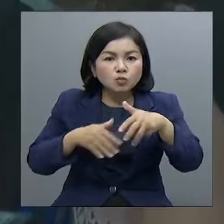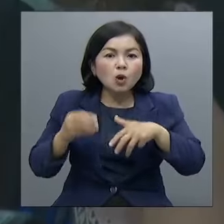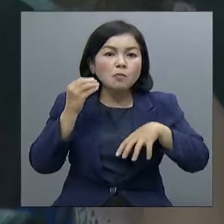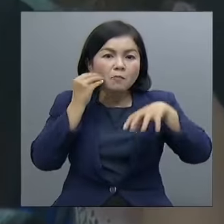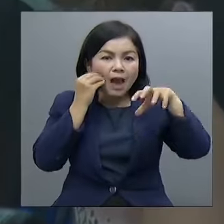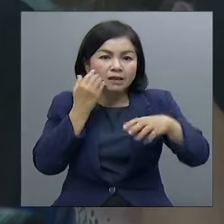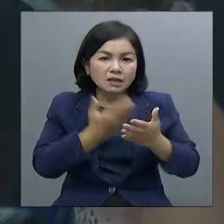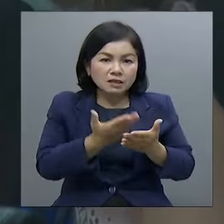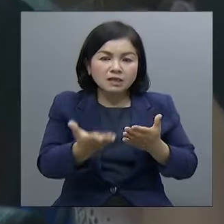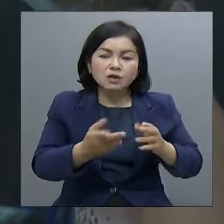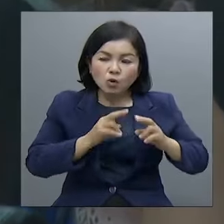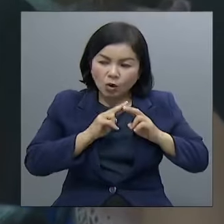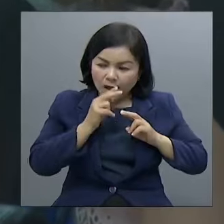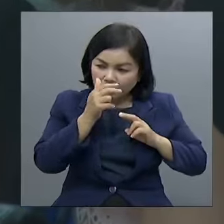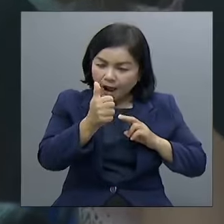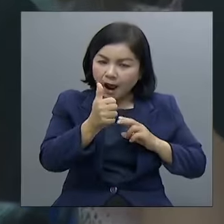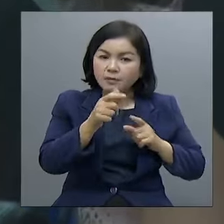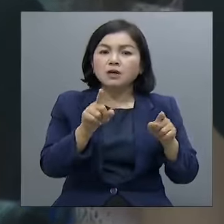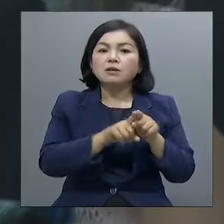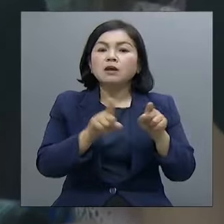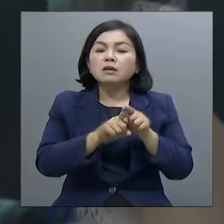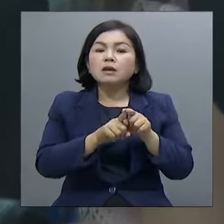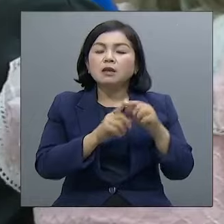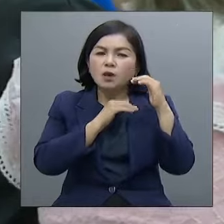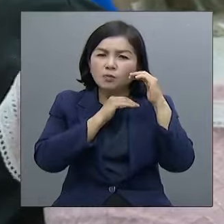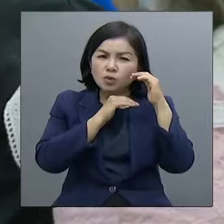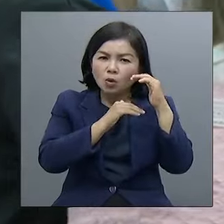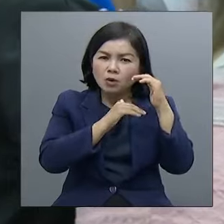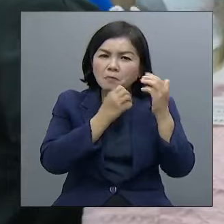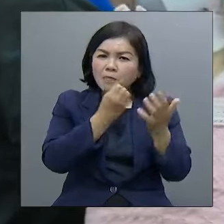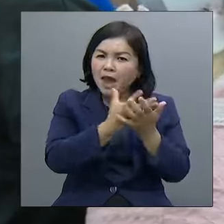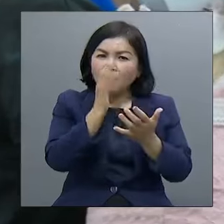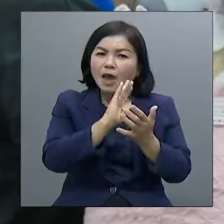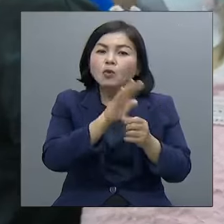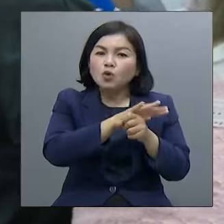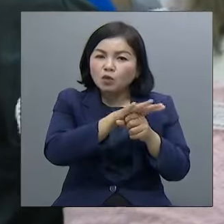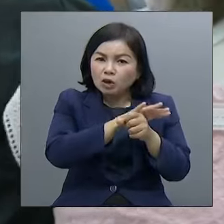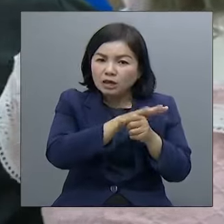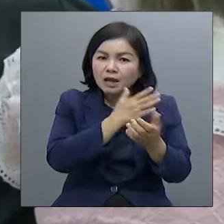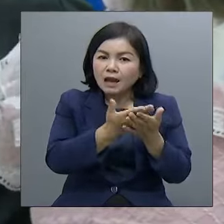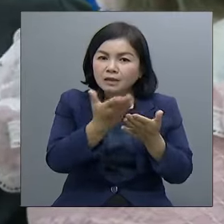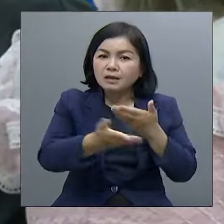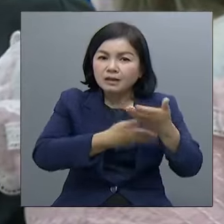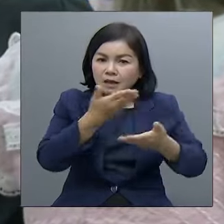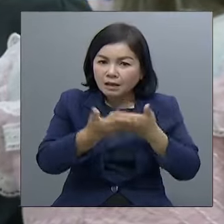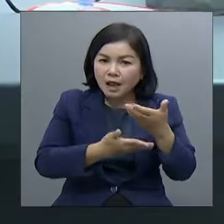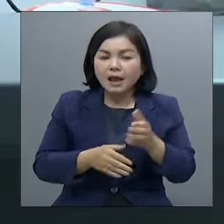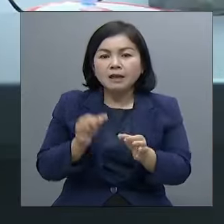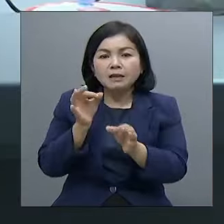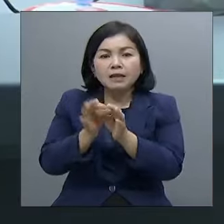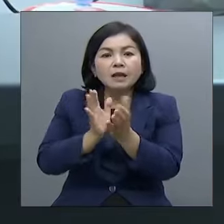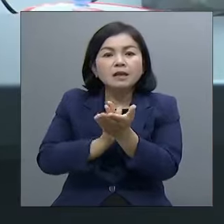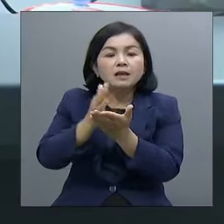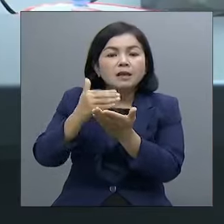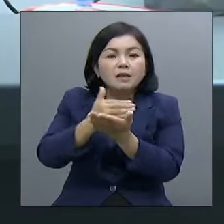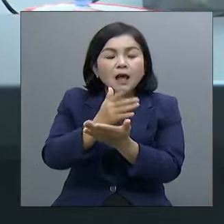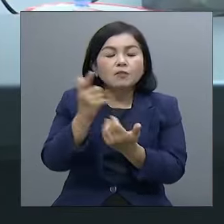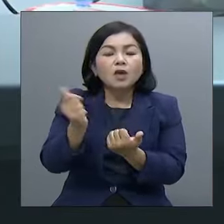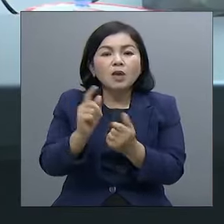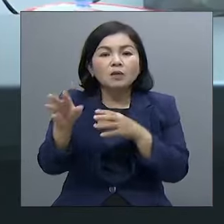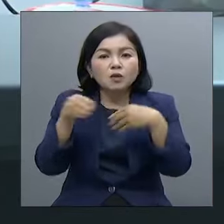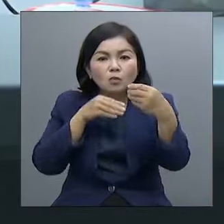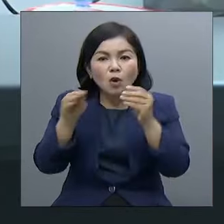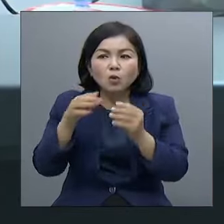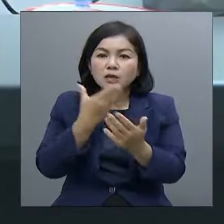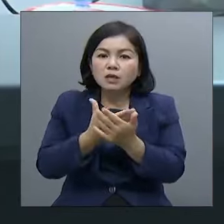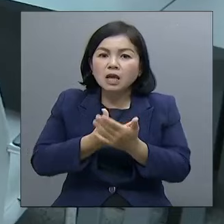ของตัวเองนะคะซึ่งก็เป็นราคาที่ไม่สูงเกินไปค่ะโดยธนาคารอาคารสงเคราะห์มีสินเชื่อเงื่อนไขผ่อนปรนวงเงิน 20,000 ล้าน